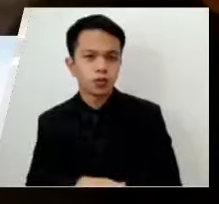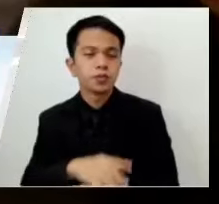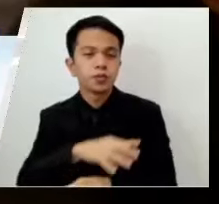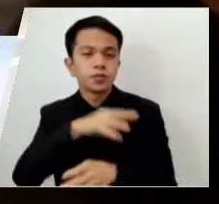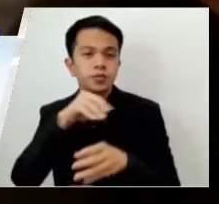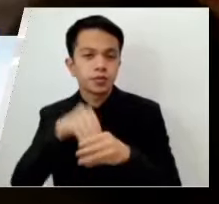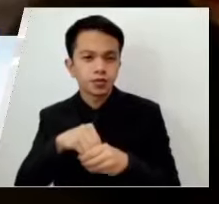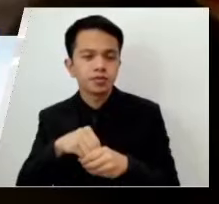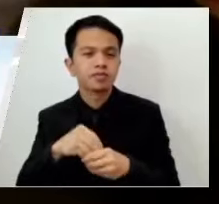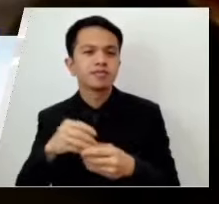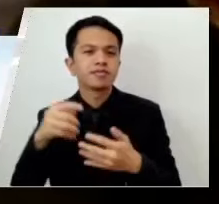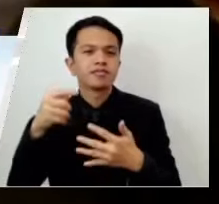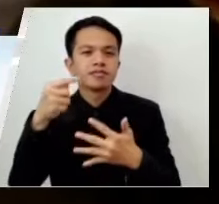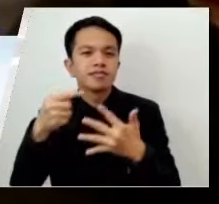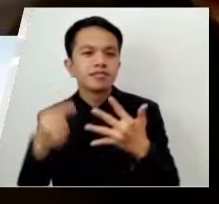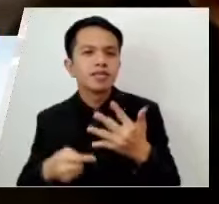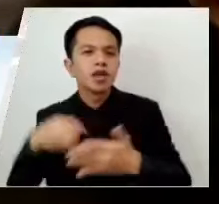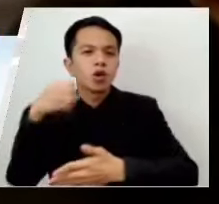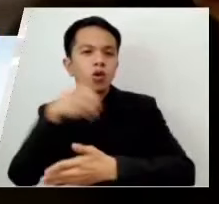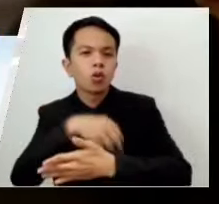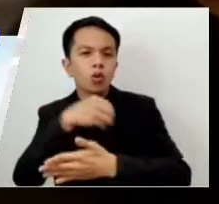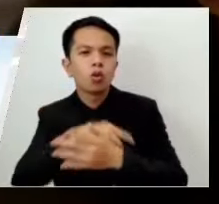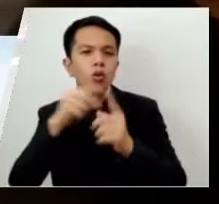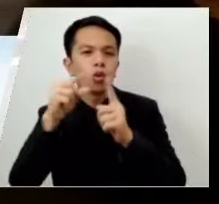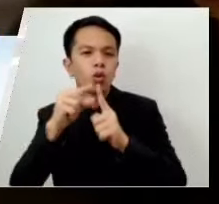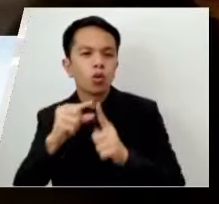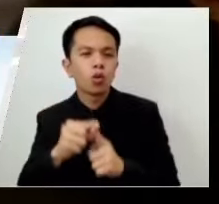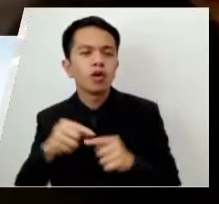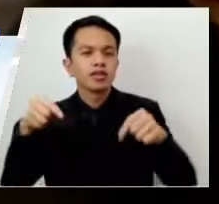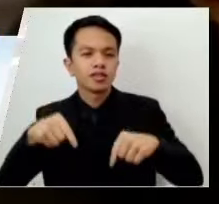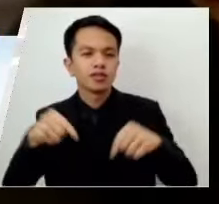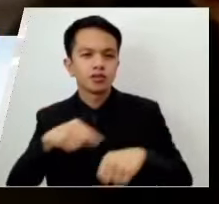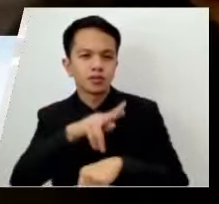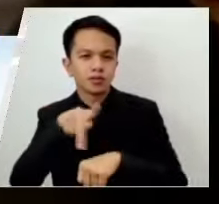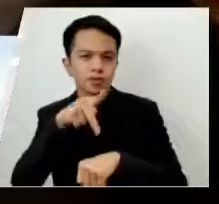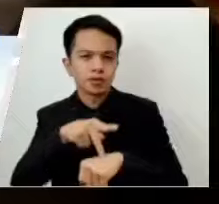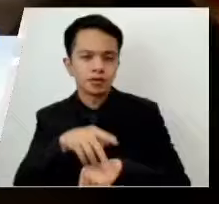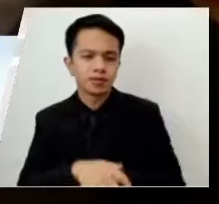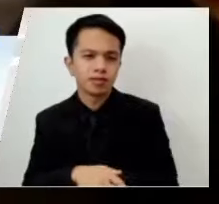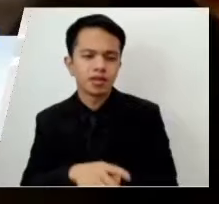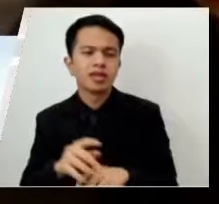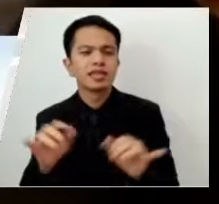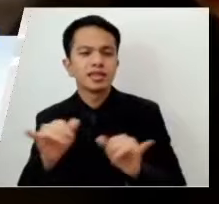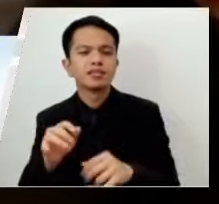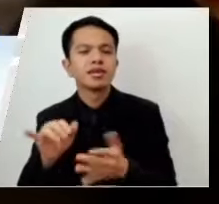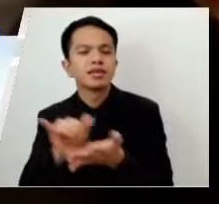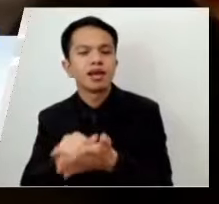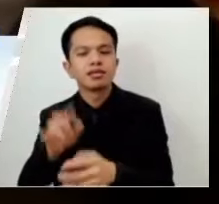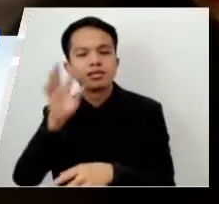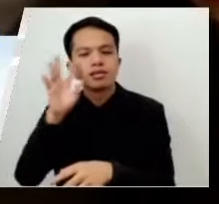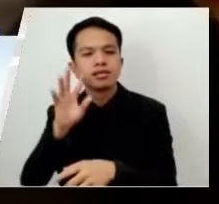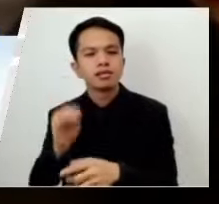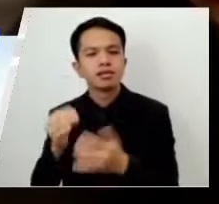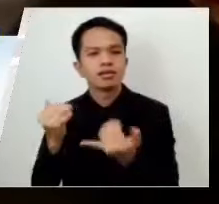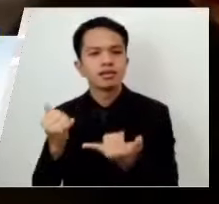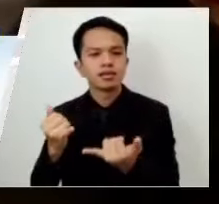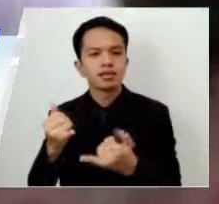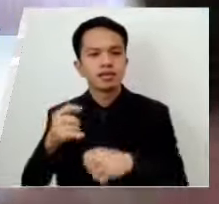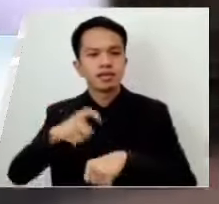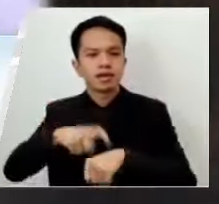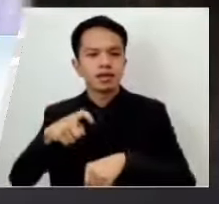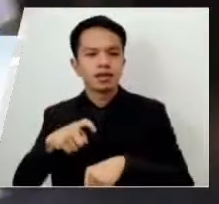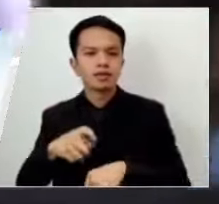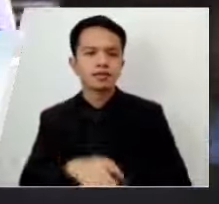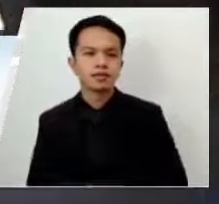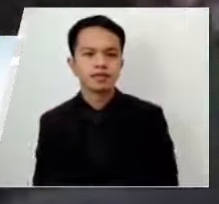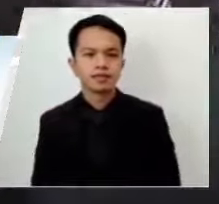ng corpus ng mga salita ng Pilipinas. At yan ay nakatangi sa isang panahon, may tatala.